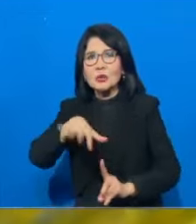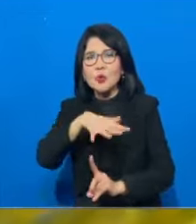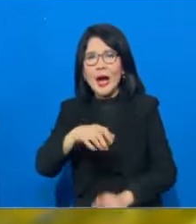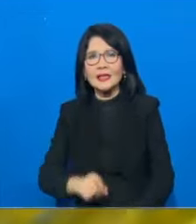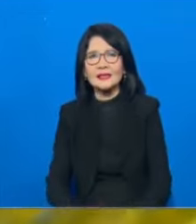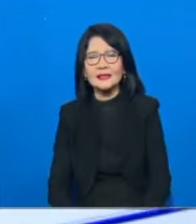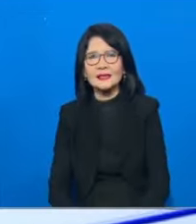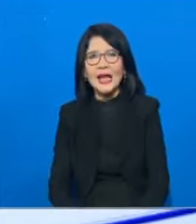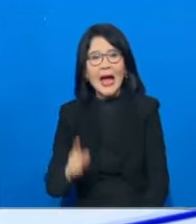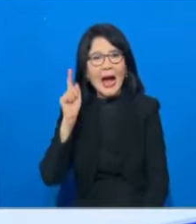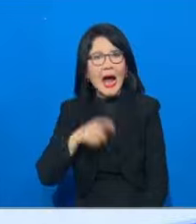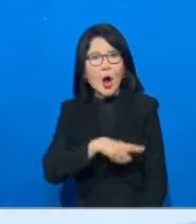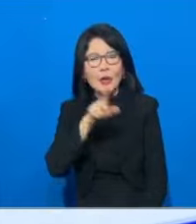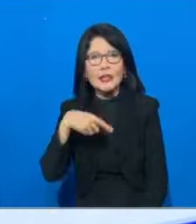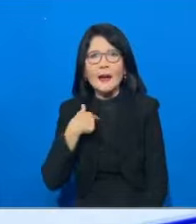disabilit